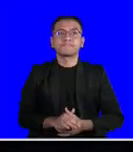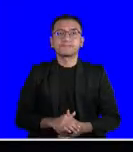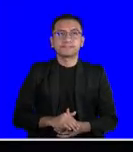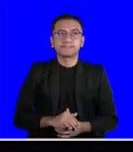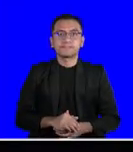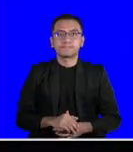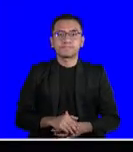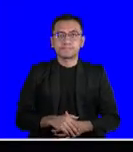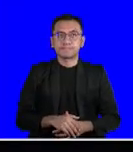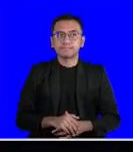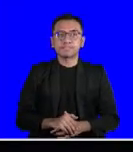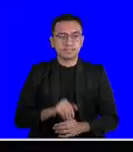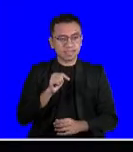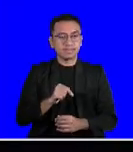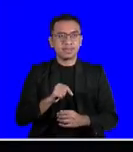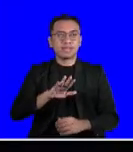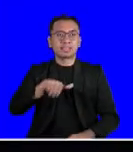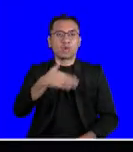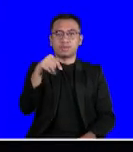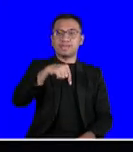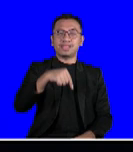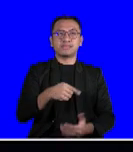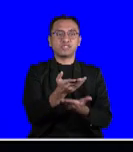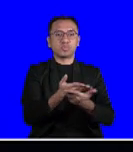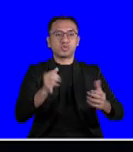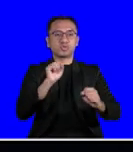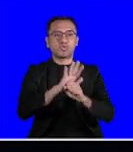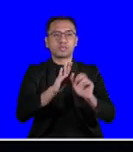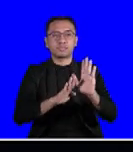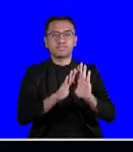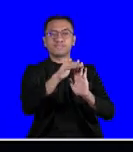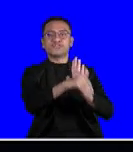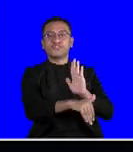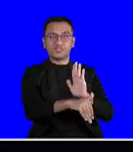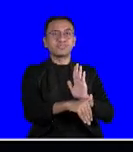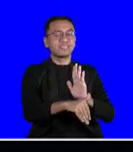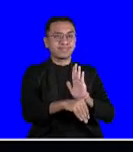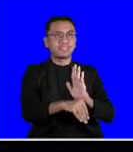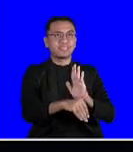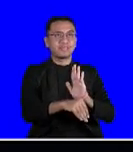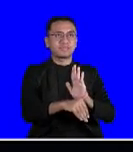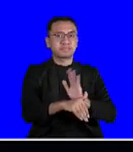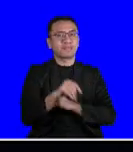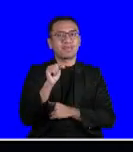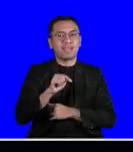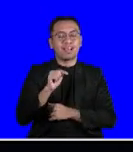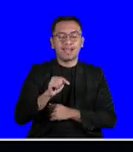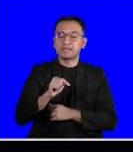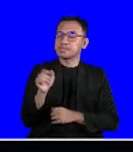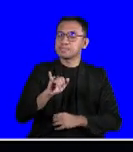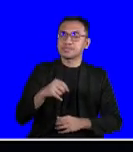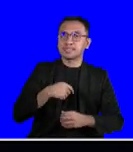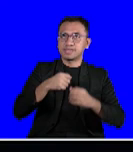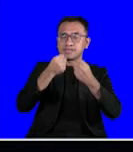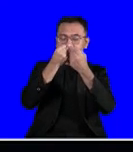Jika melihat tren penurunan COVID-19, ini sebenarnya merupakan suatu titik terang ya,